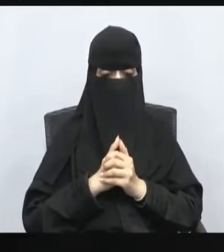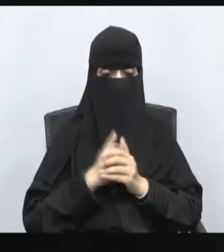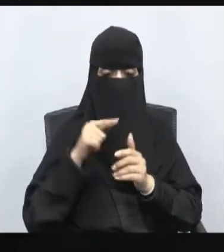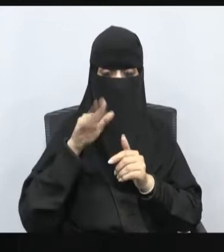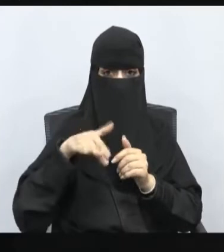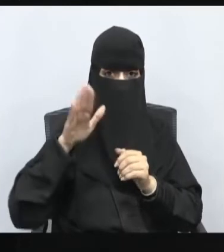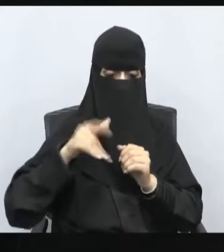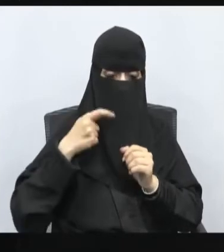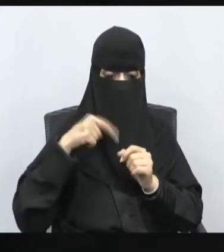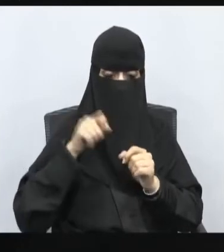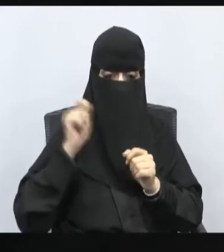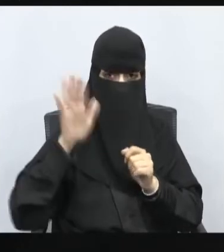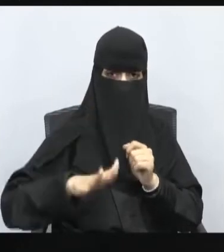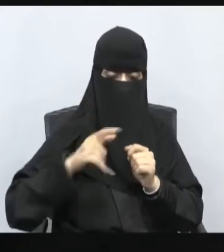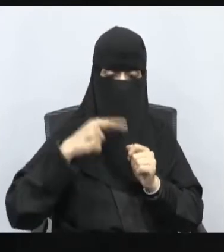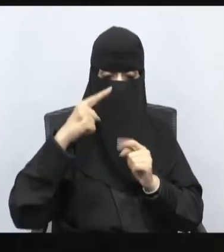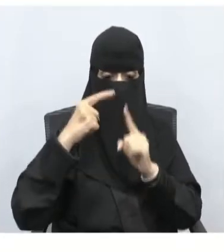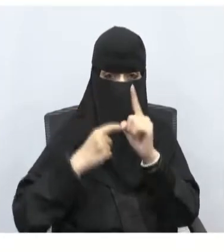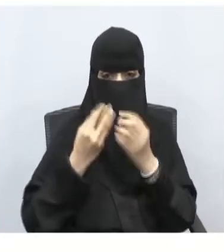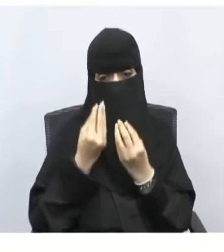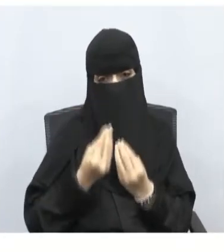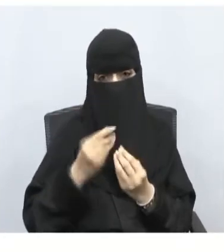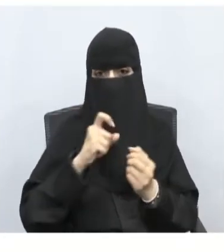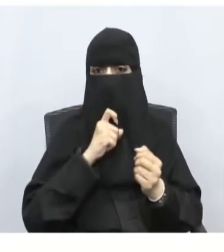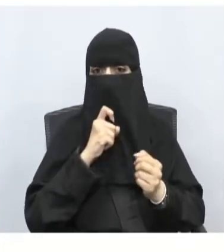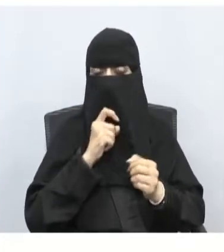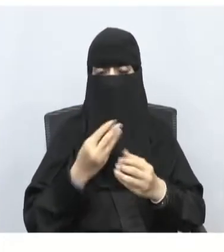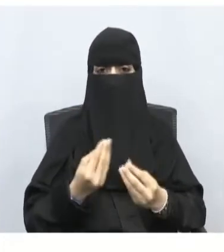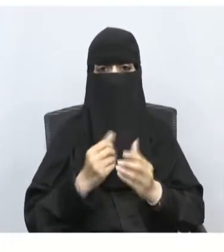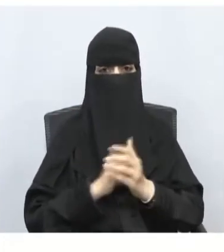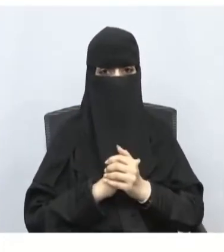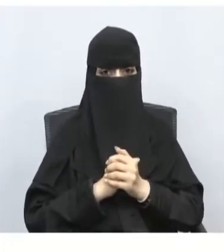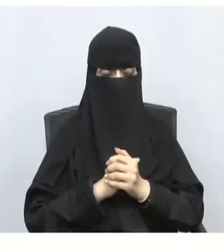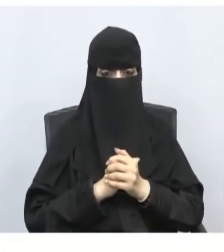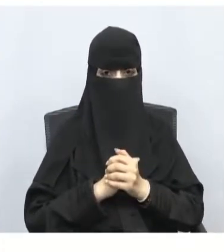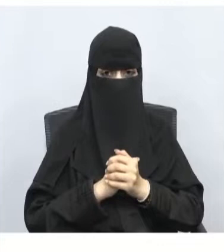وعند هز الجرس أو طرق الجرس بلطف يكون منخفض.